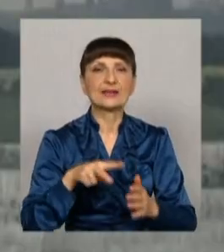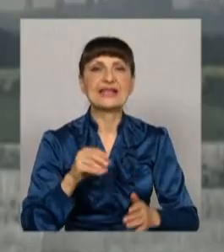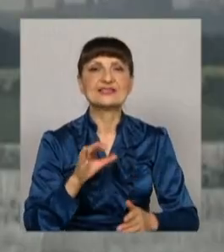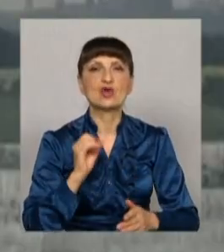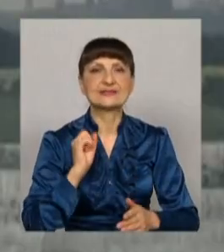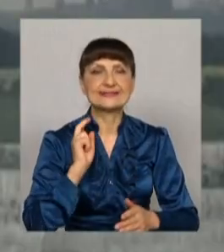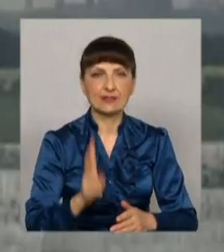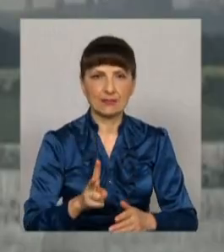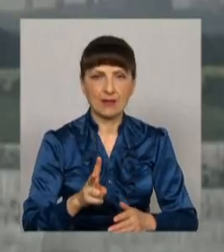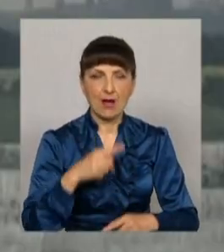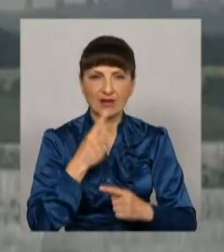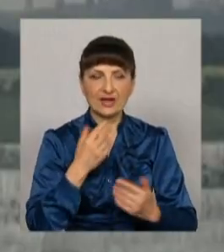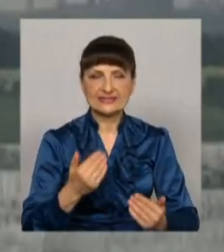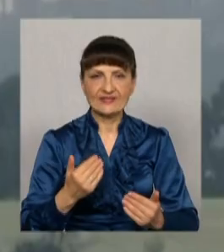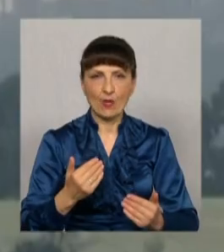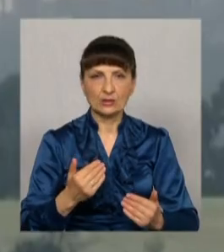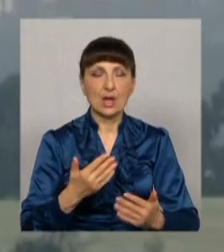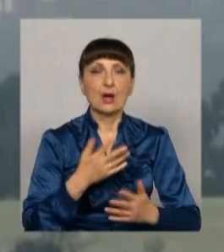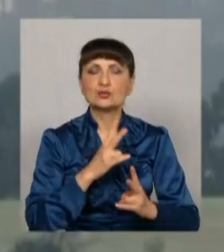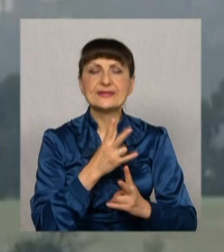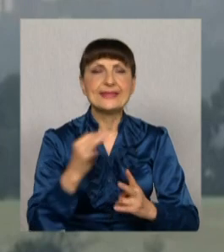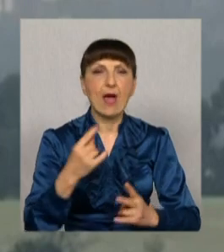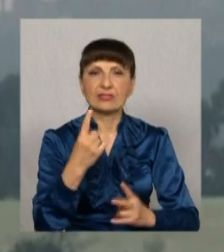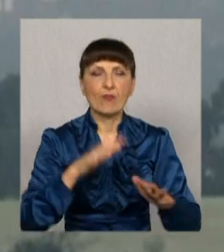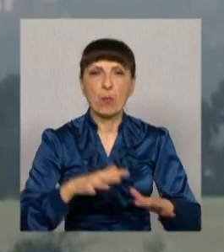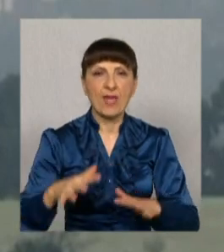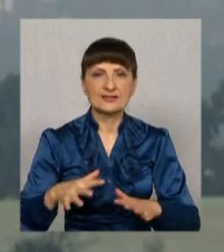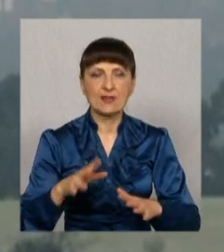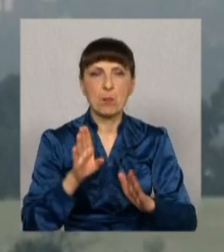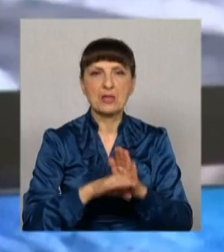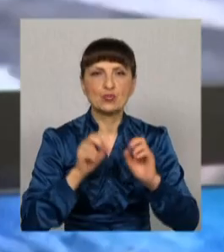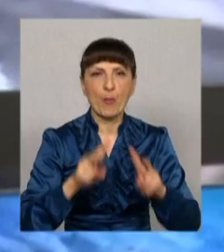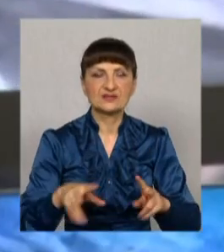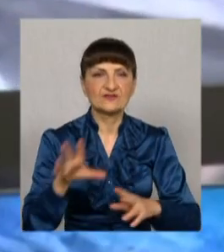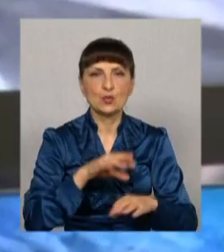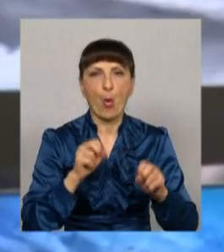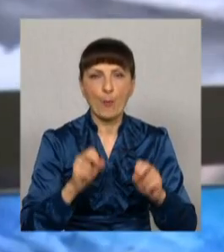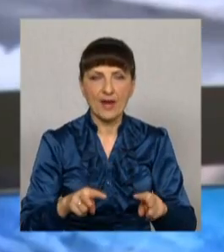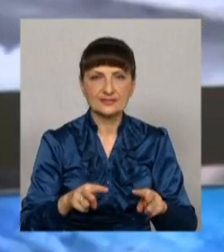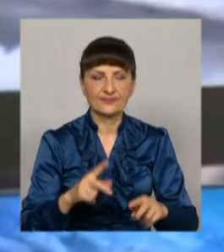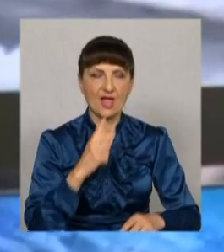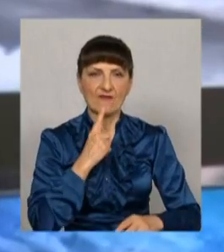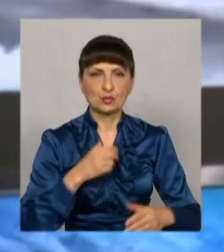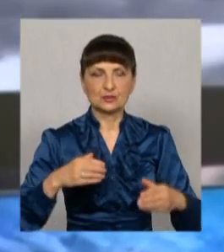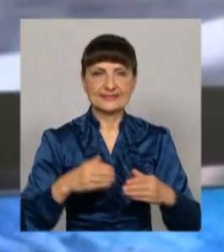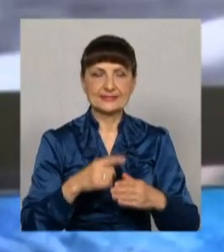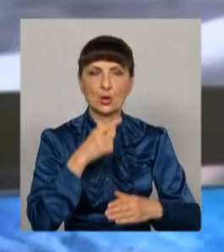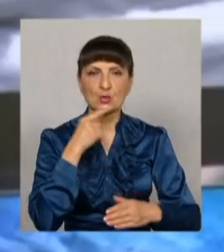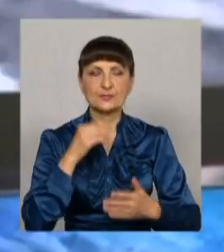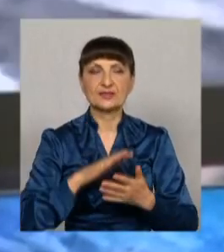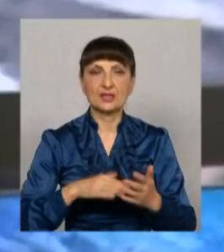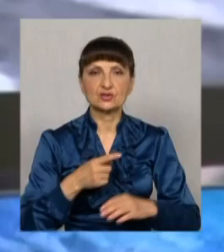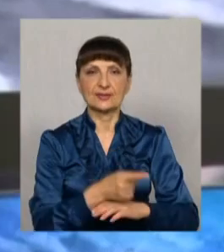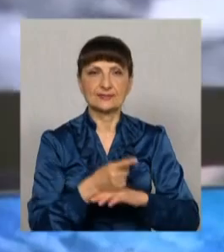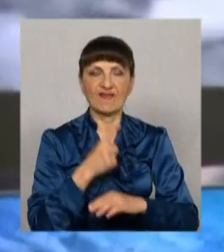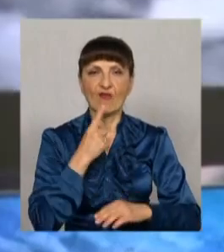Местные власти говорят, что на сегодня нет ни одного безопасного населенного пункта. Вооруженные силы Российской Федерации продолжают наносить удары по